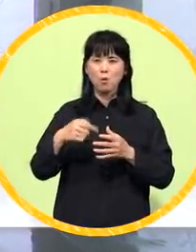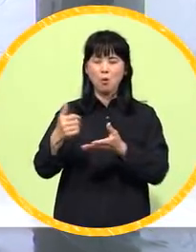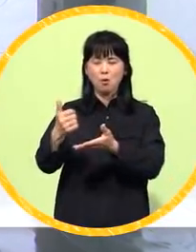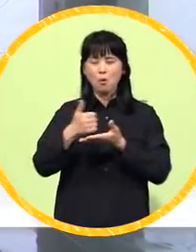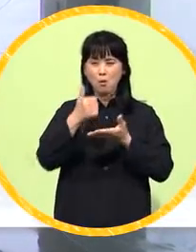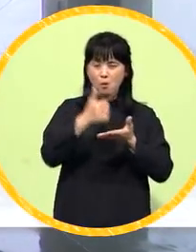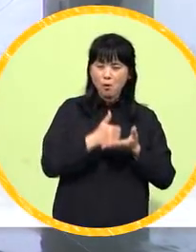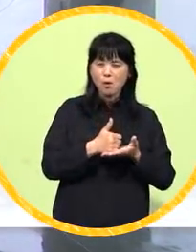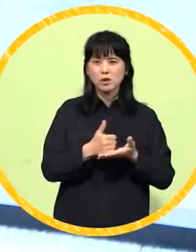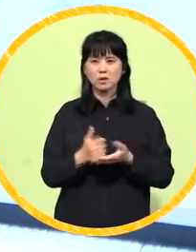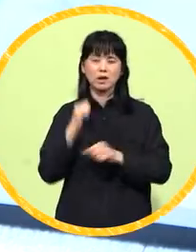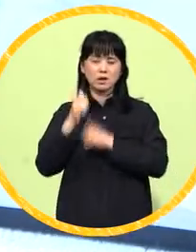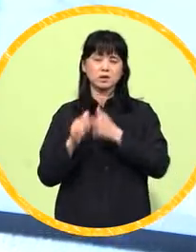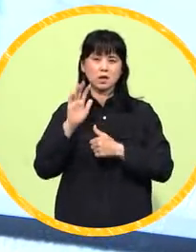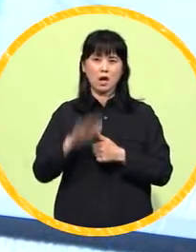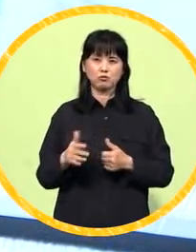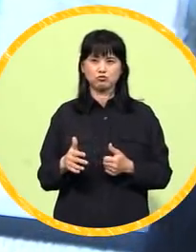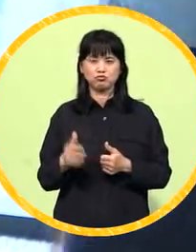です